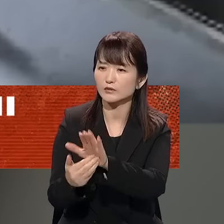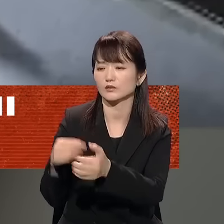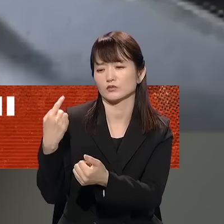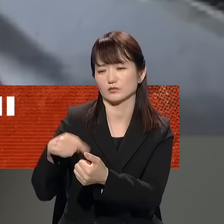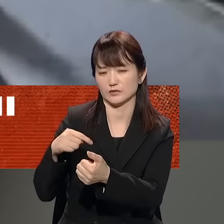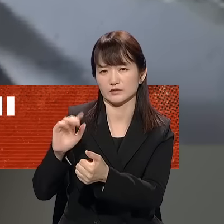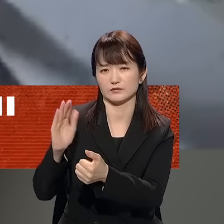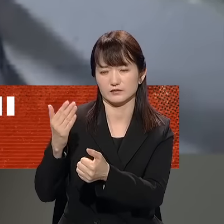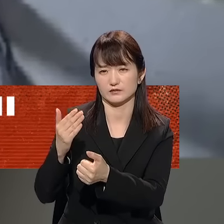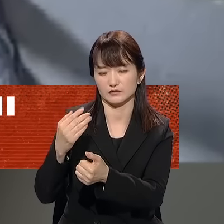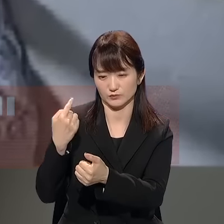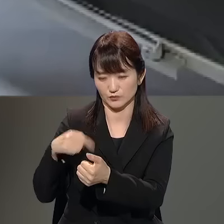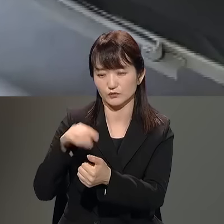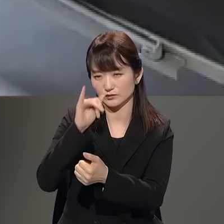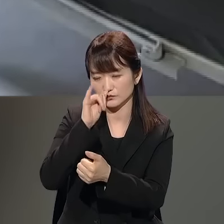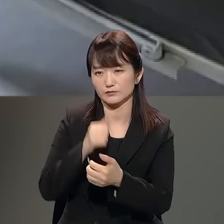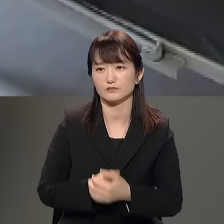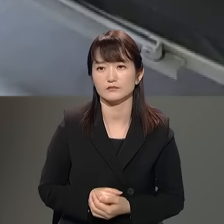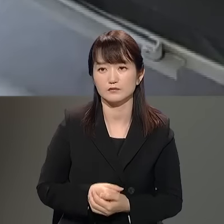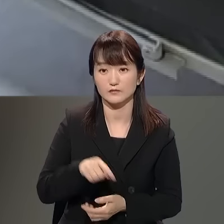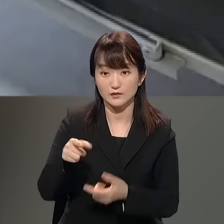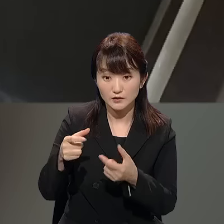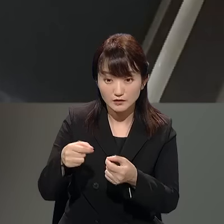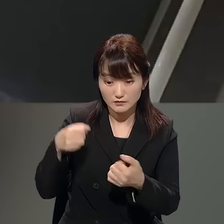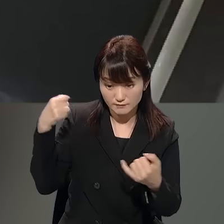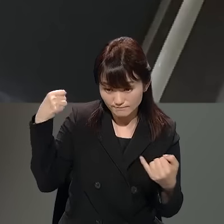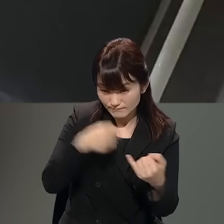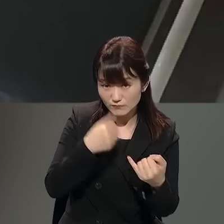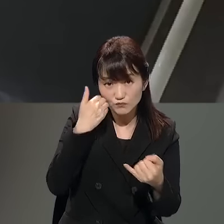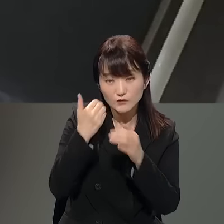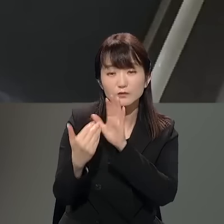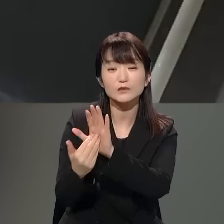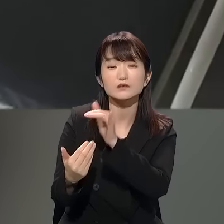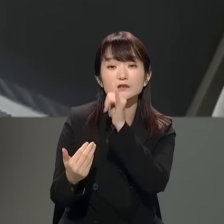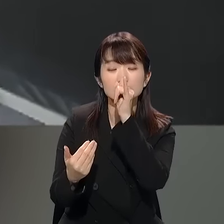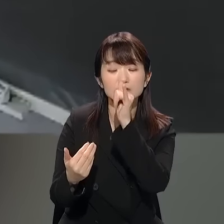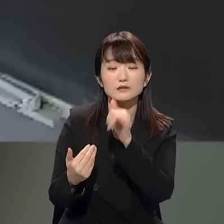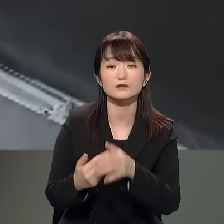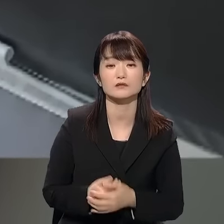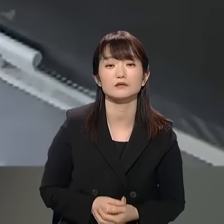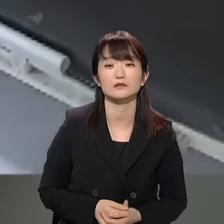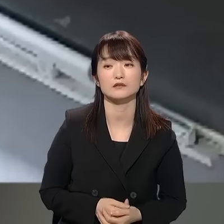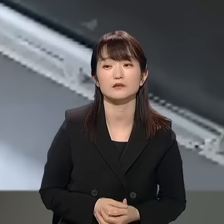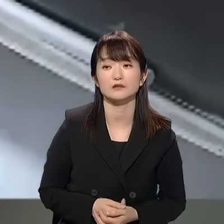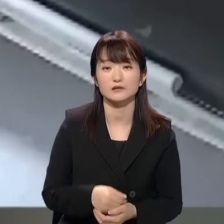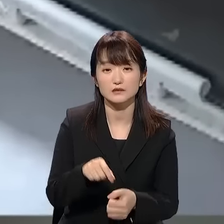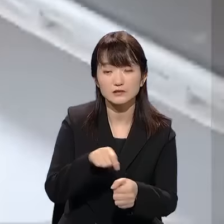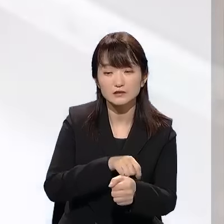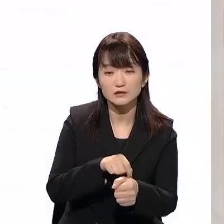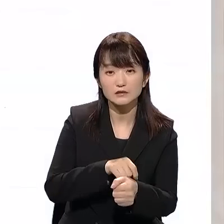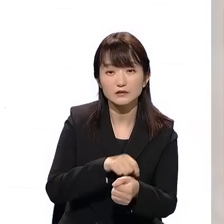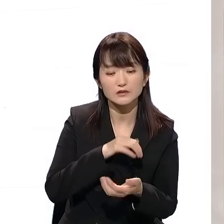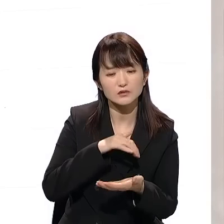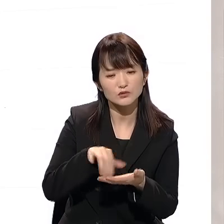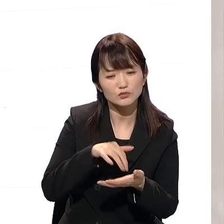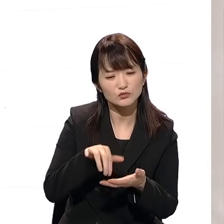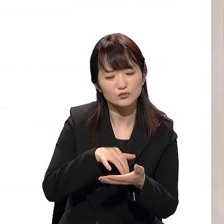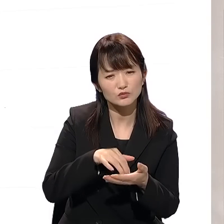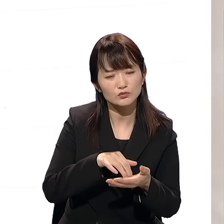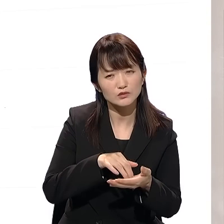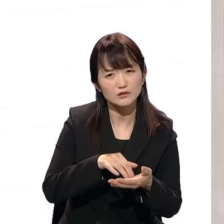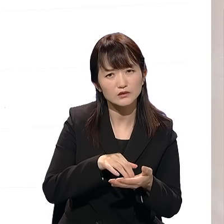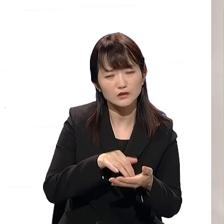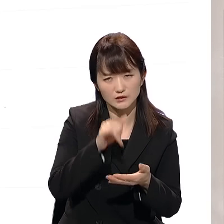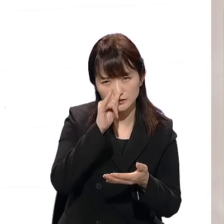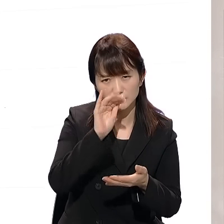예 그리고 저런 일이 생길 때 누가 말릴 사람이 있어야 될 거 아니에요 그럼요 그럼요 그니까 그래서 특정한 적정한 인원이 저 안에 있어야 되는데 조금